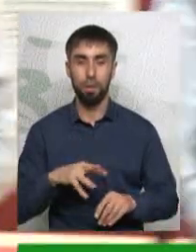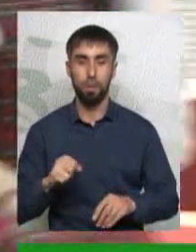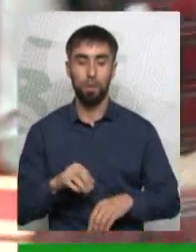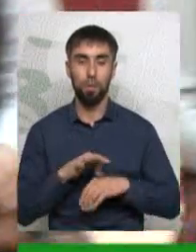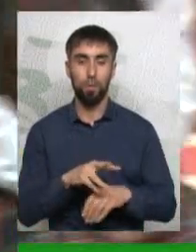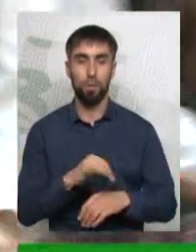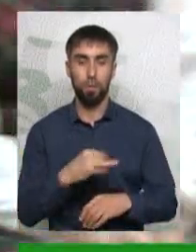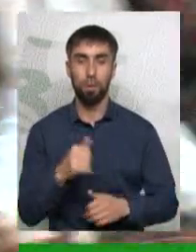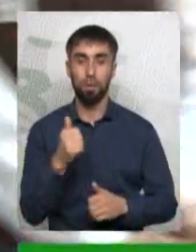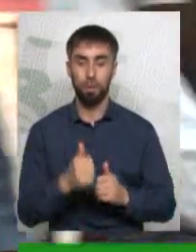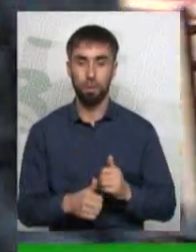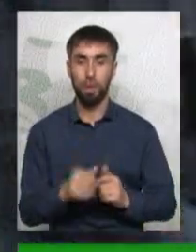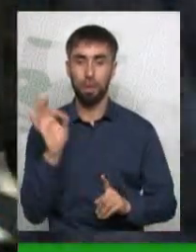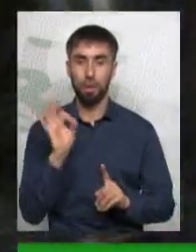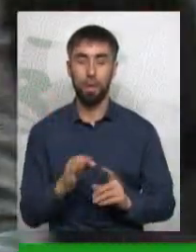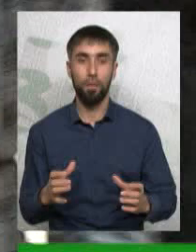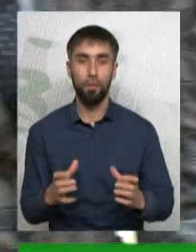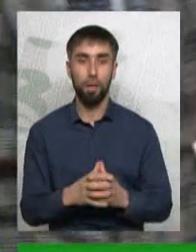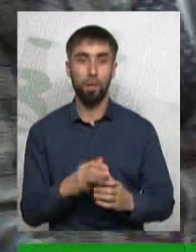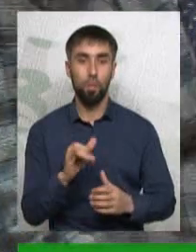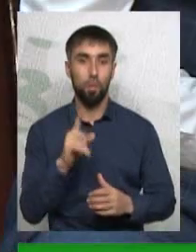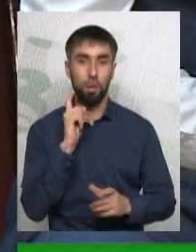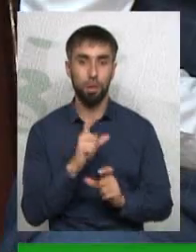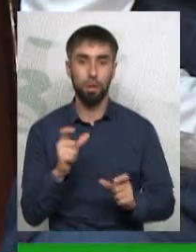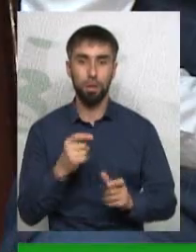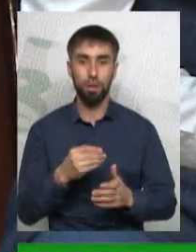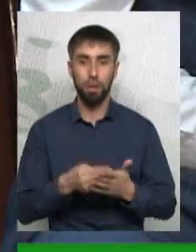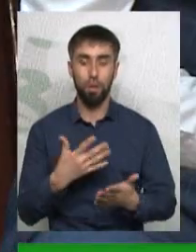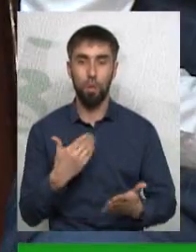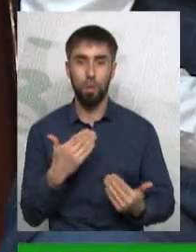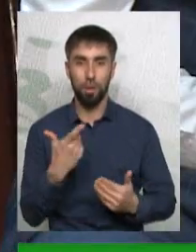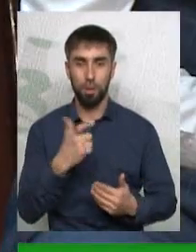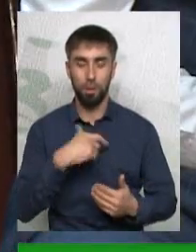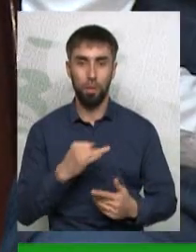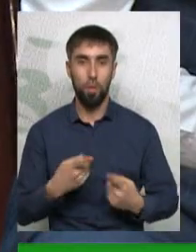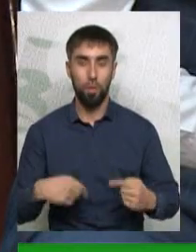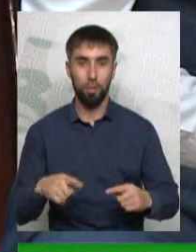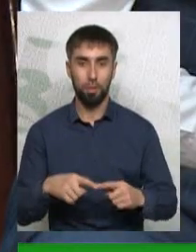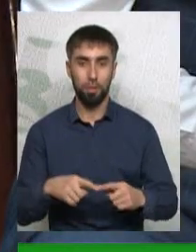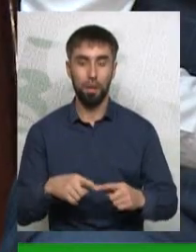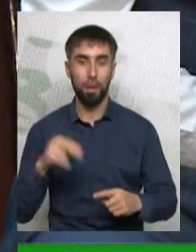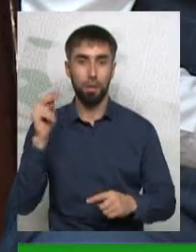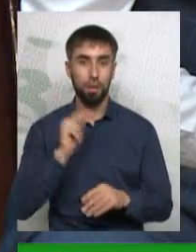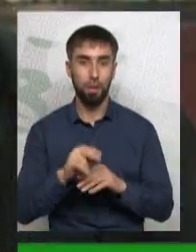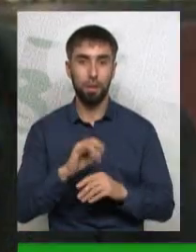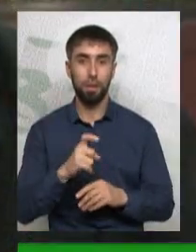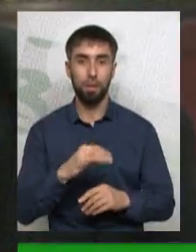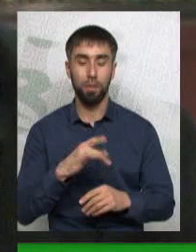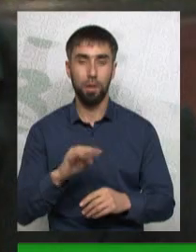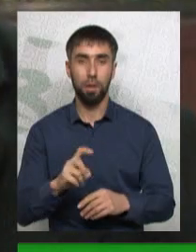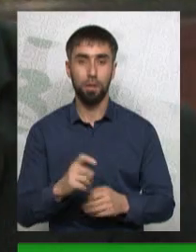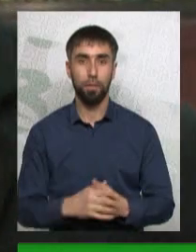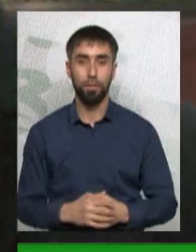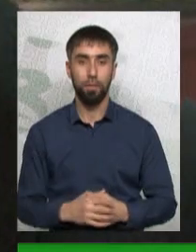проходят в музее часто. Цель – сформировать у молодых людей ценностные отношения к себе и окружающим, научить их навыкам